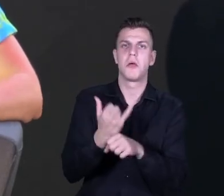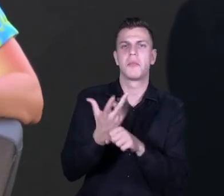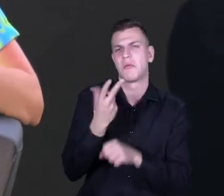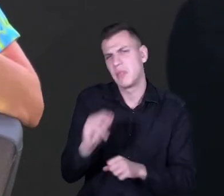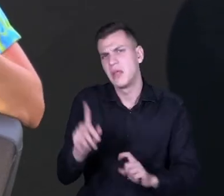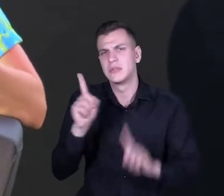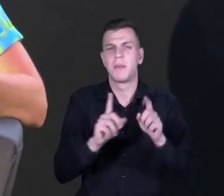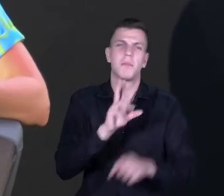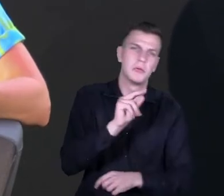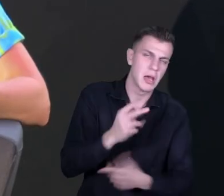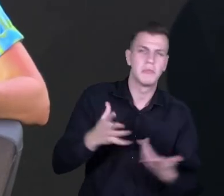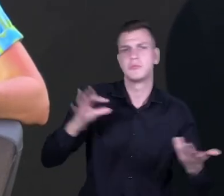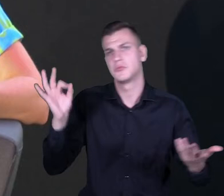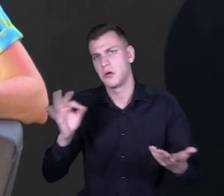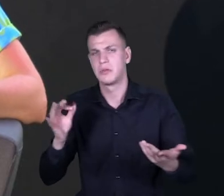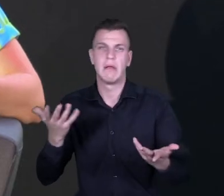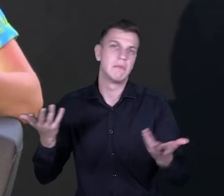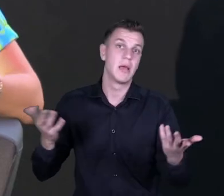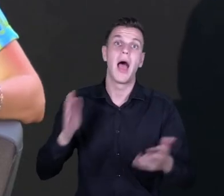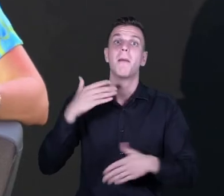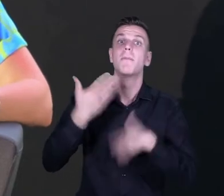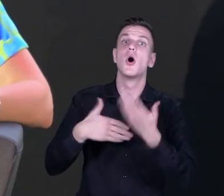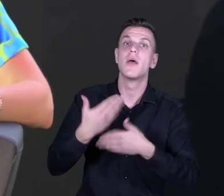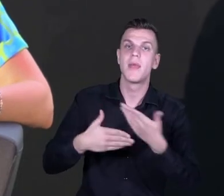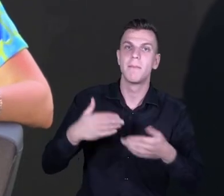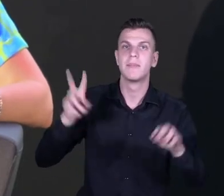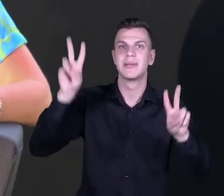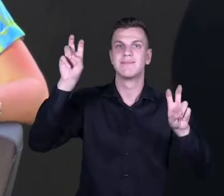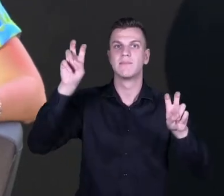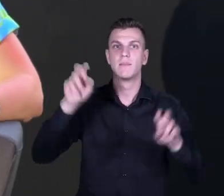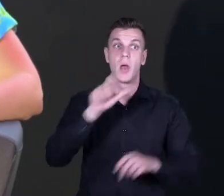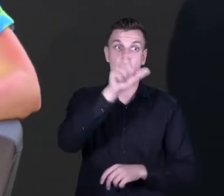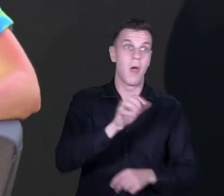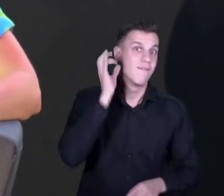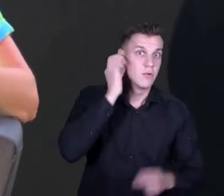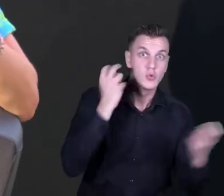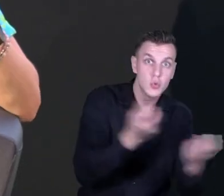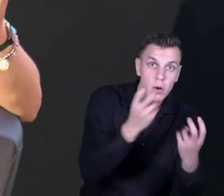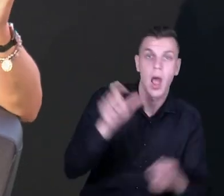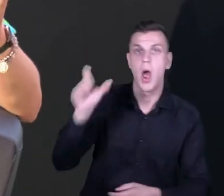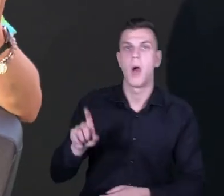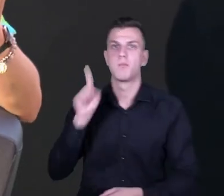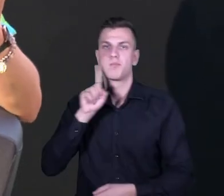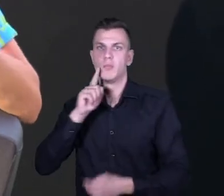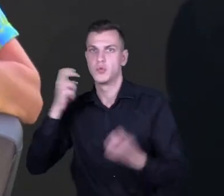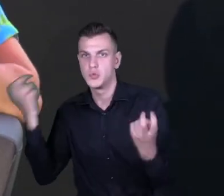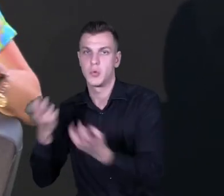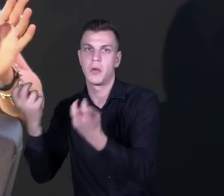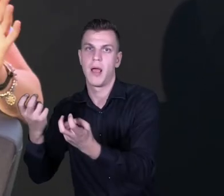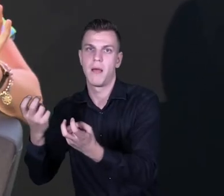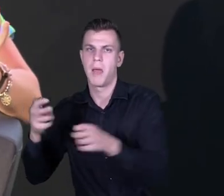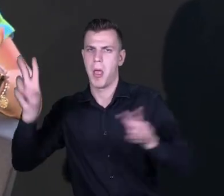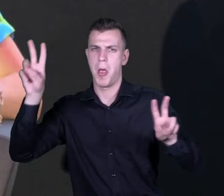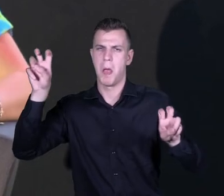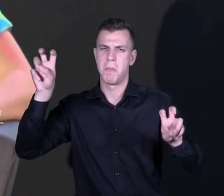taką nazwę, która potem już na stałe weszła do naszego słownika. Poszukiwany, poszukiwana. I to było takie hasło, które ja już potem rzucałam, oni